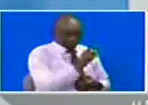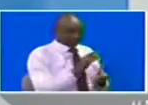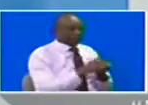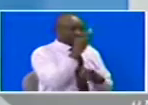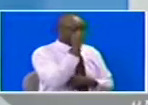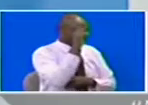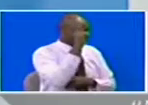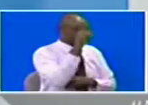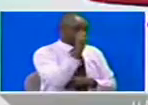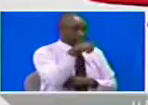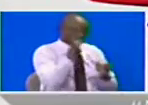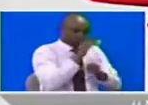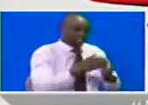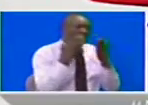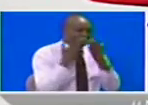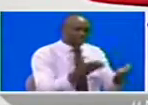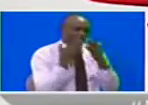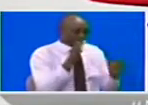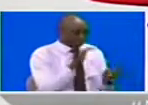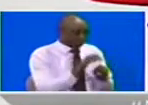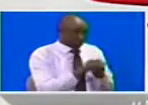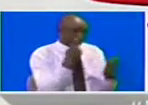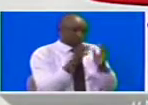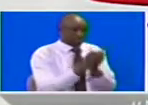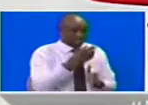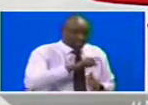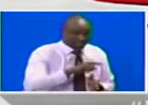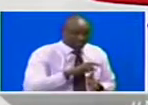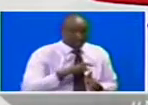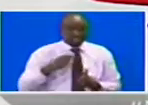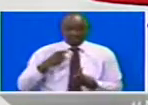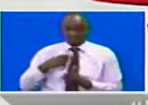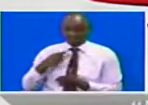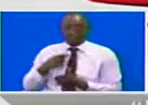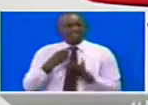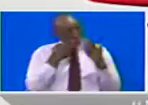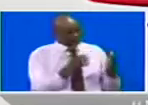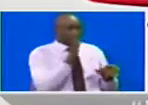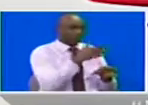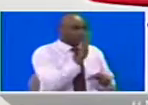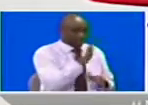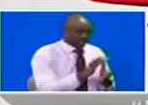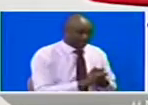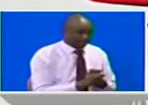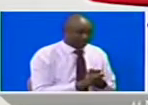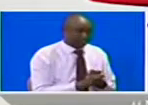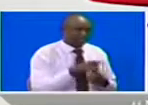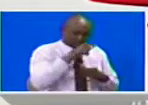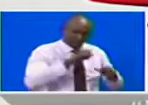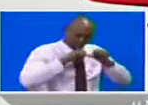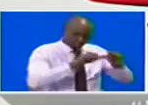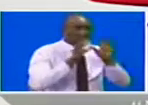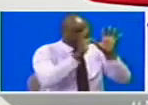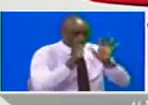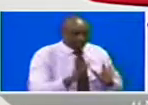Faida, yes. Mwanamuziki, asante sana kwa kuungana nasi hii leo. Ninashukuru sana. Na kwa wimbo wako na kwa kuendeleza